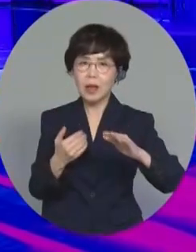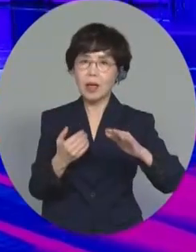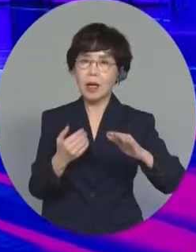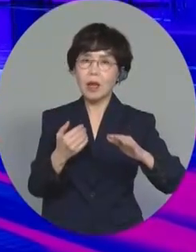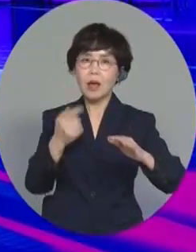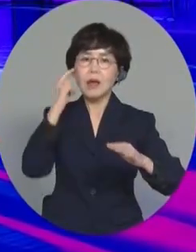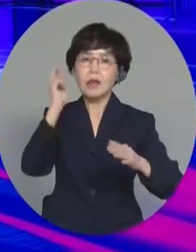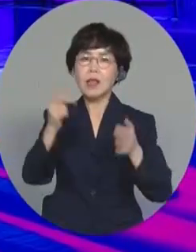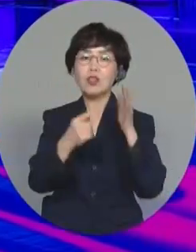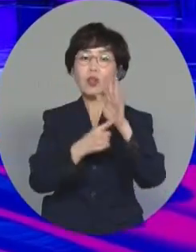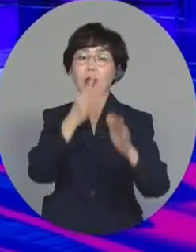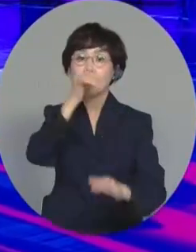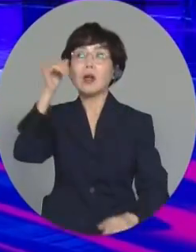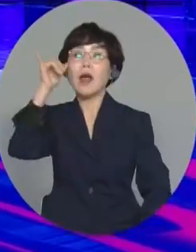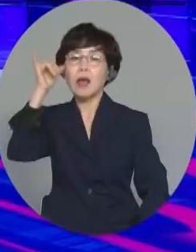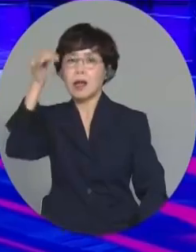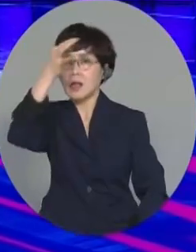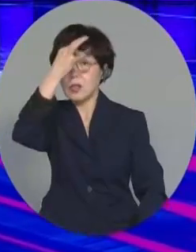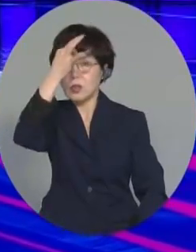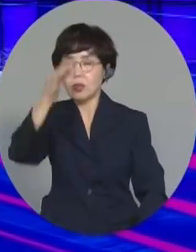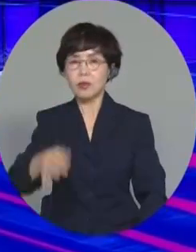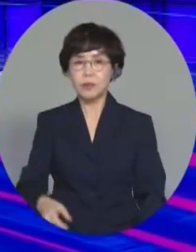AI의 기술입니다.